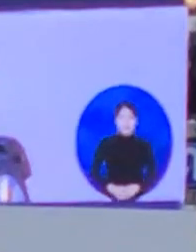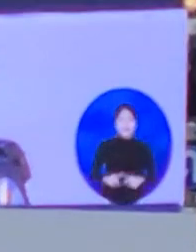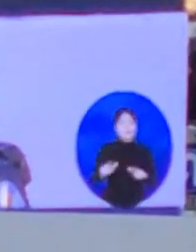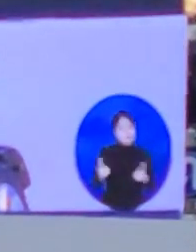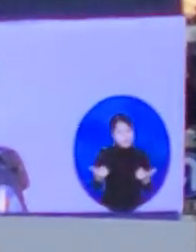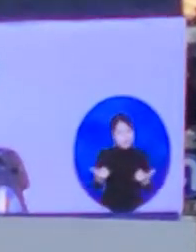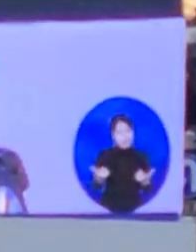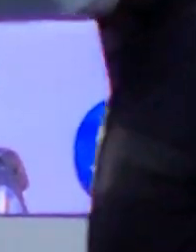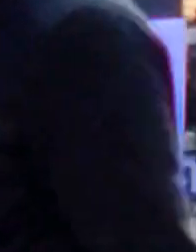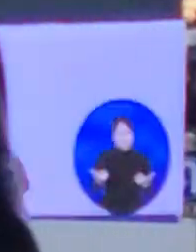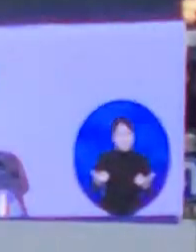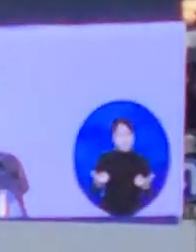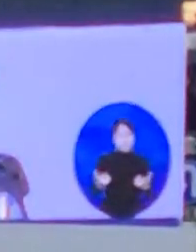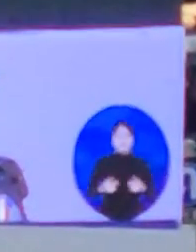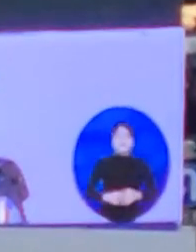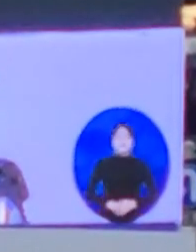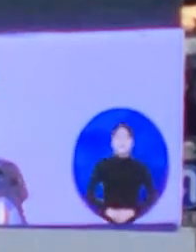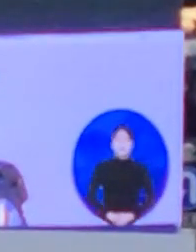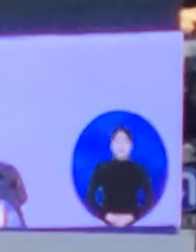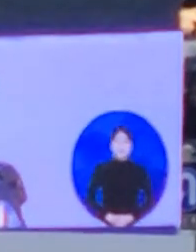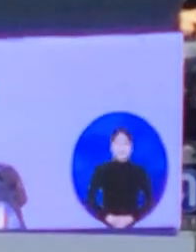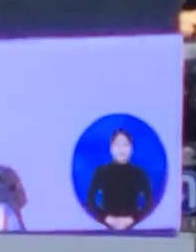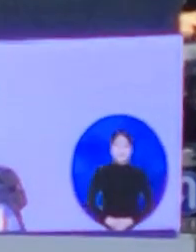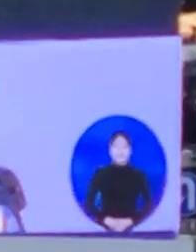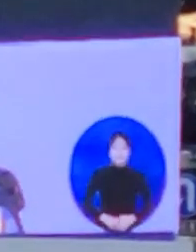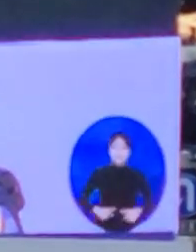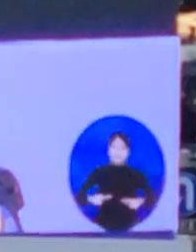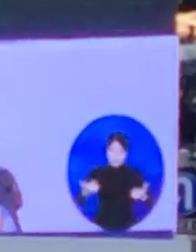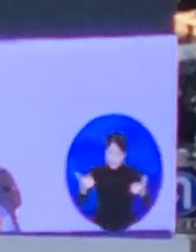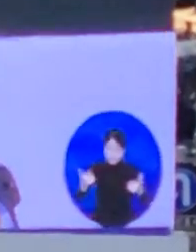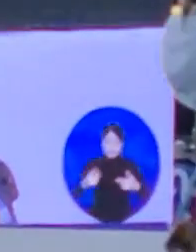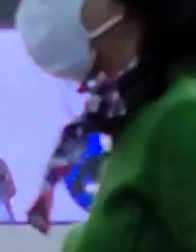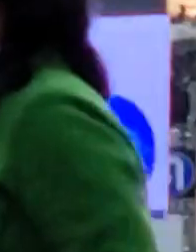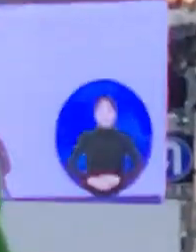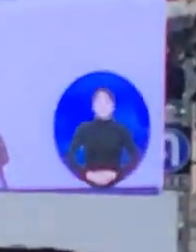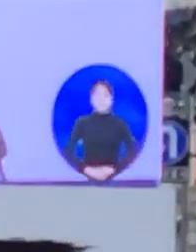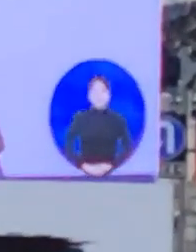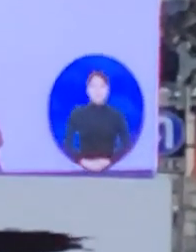아니, 아니, 절대 절대 아닌 것입니다.